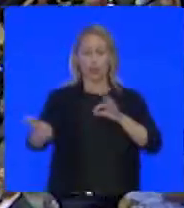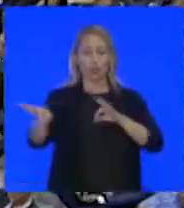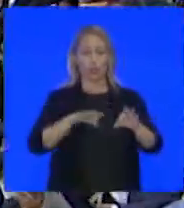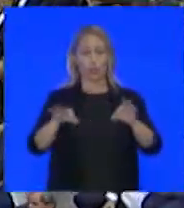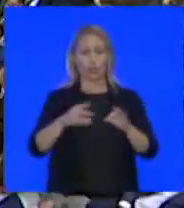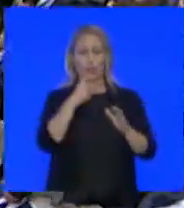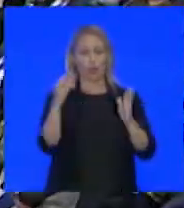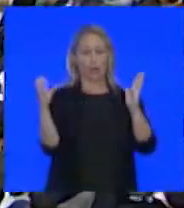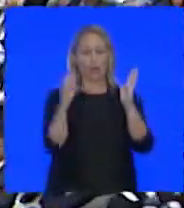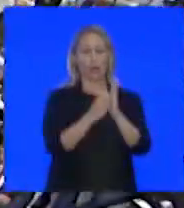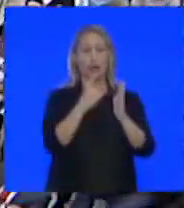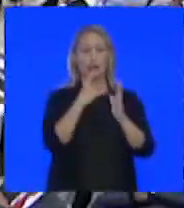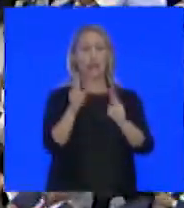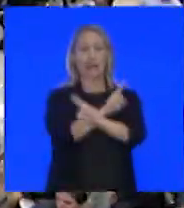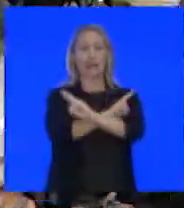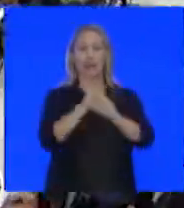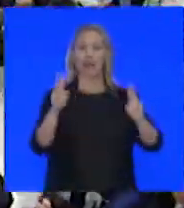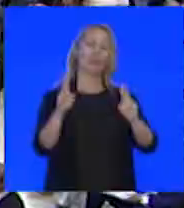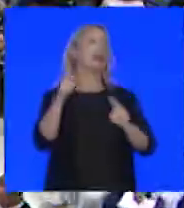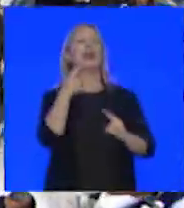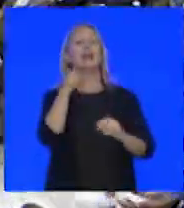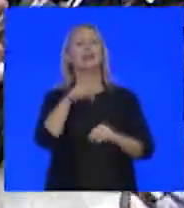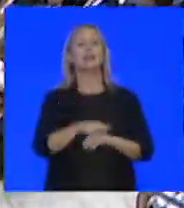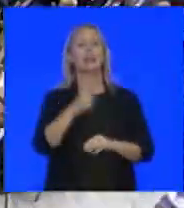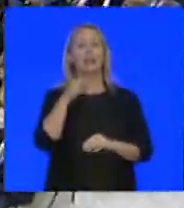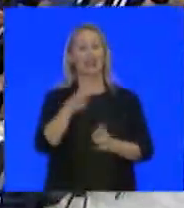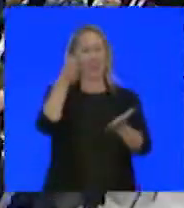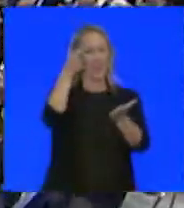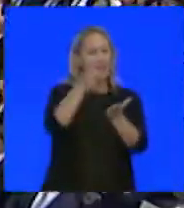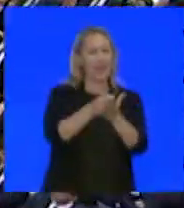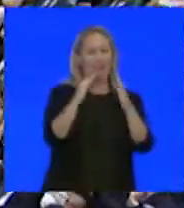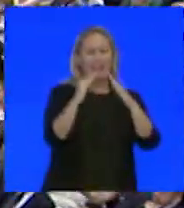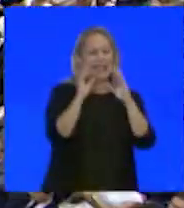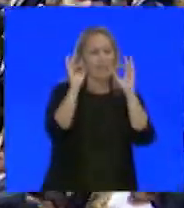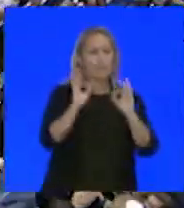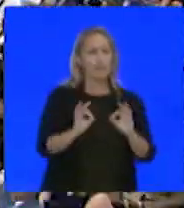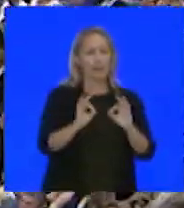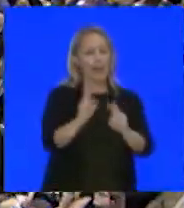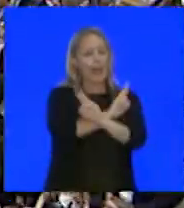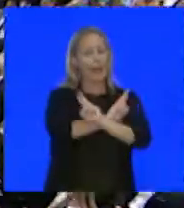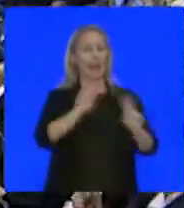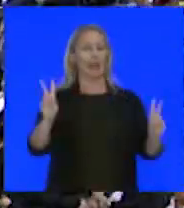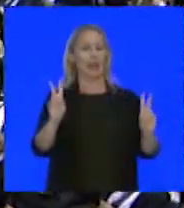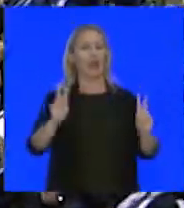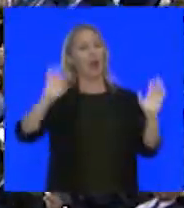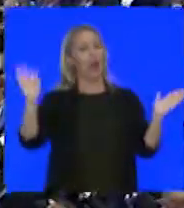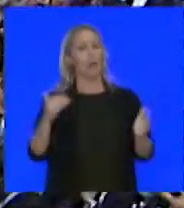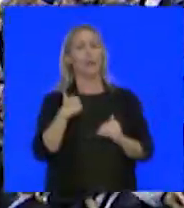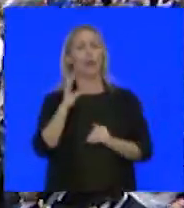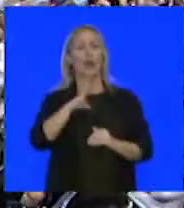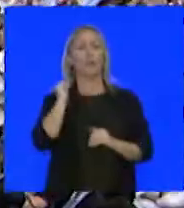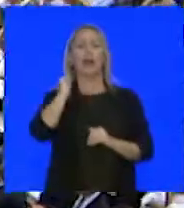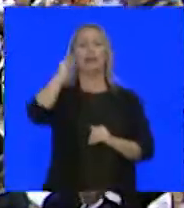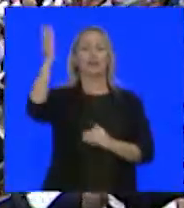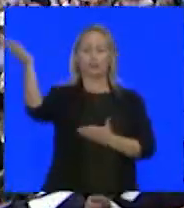αποσαφηνίζει επίσης την έννοια της φορολογικής κατοικίας για προσέλκυση αλλοδαπών και